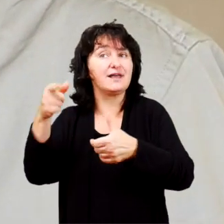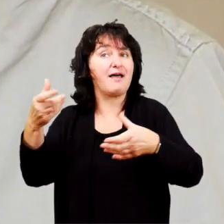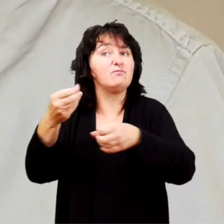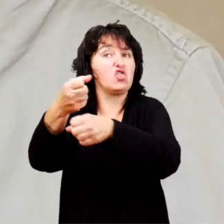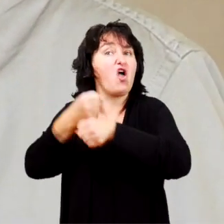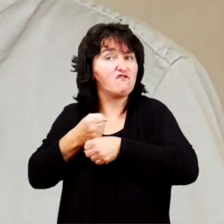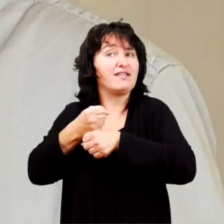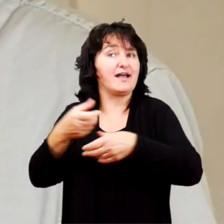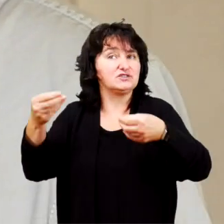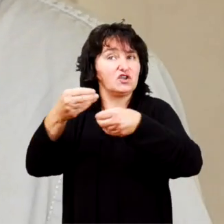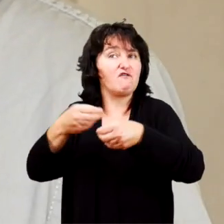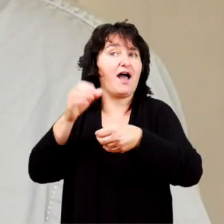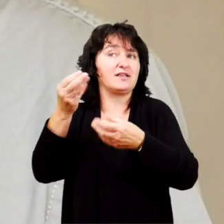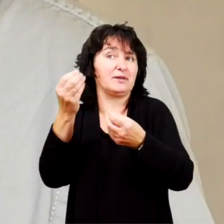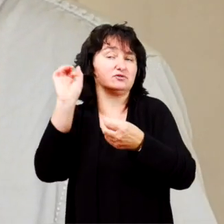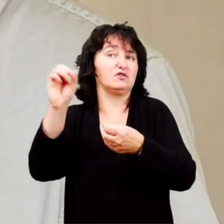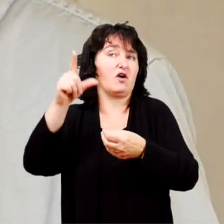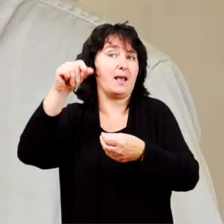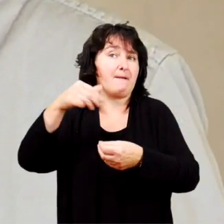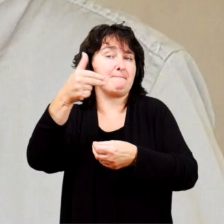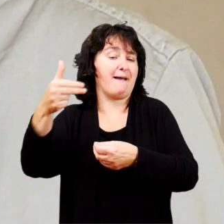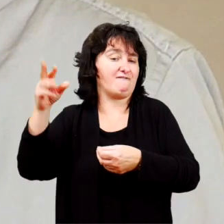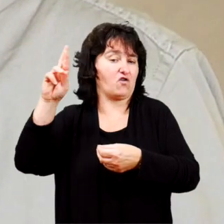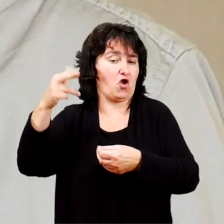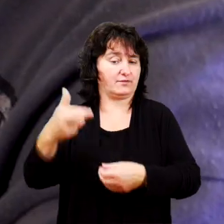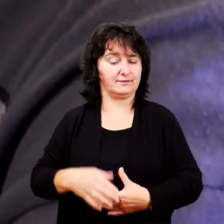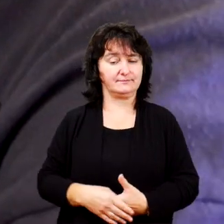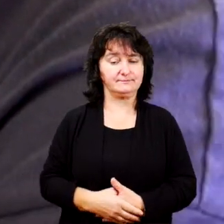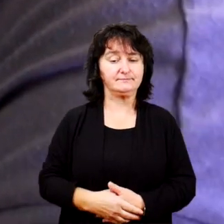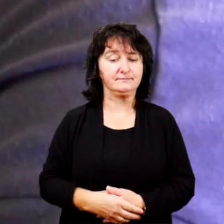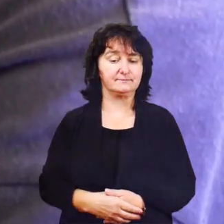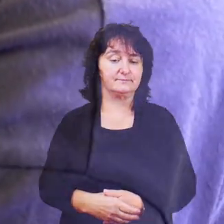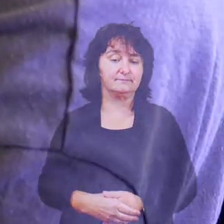konkursów, które są współfinansowane ze środków Państwowego Funduszu Rehabilitacji Osób Niepełnosprawnych.